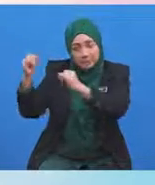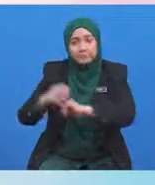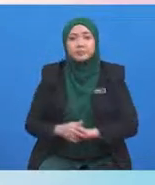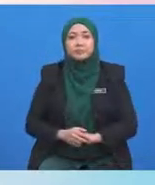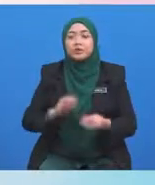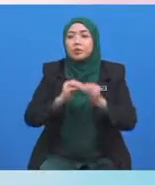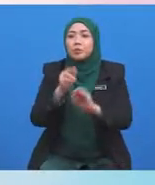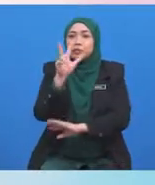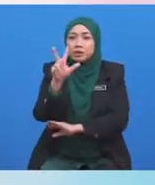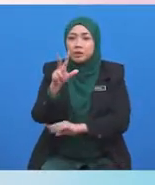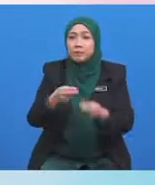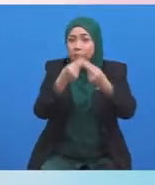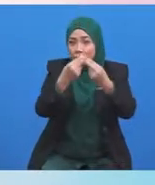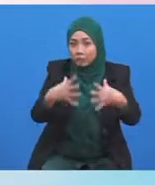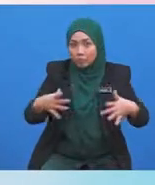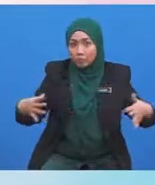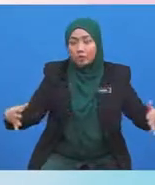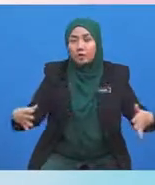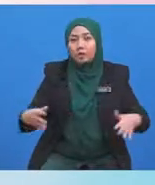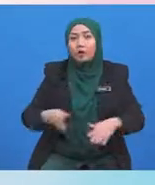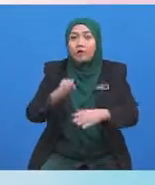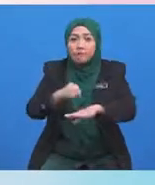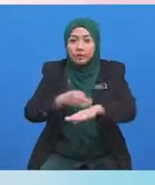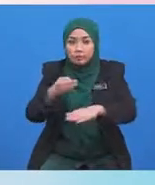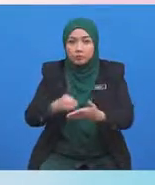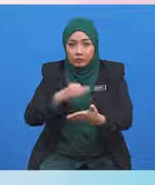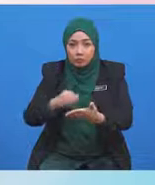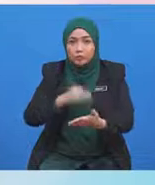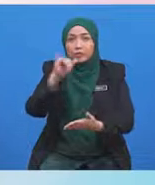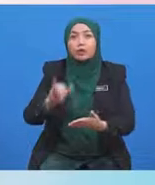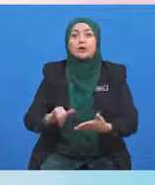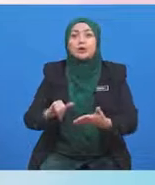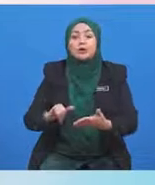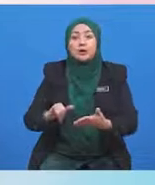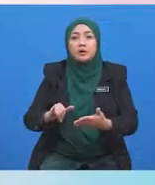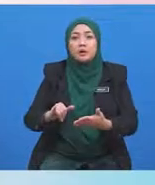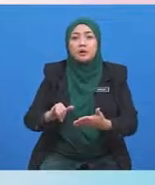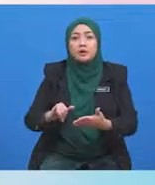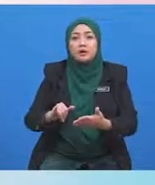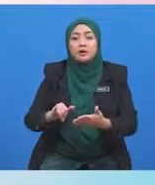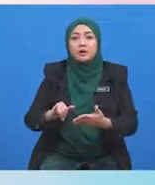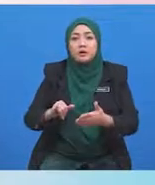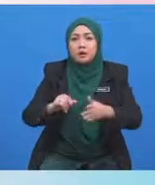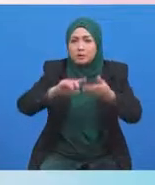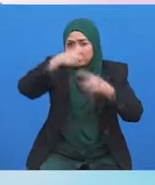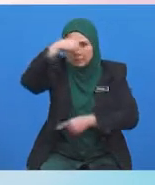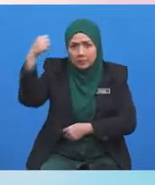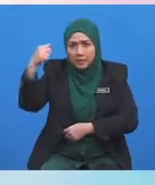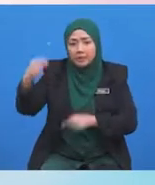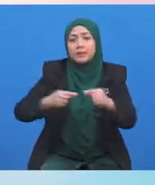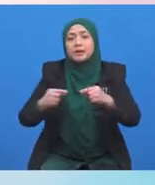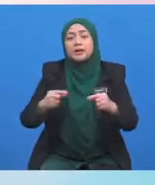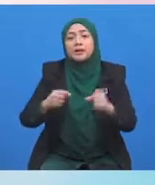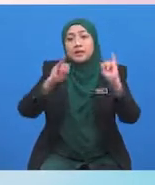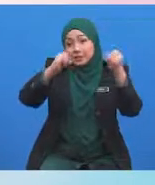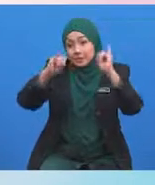Ketiga, menghuraikan faktor yang mempengaruhi pergerakan jisim. Dan yang keempat,